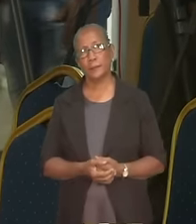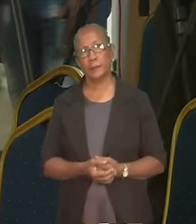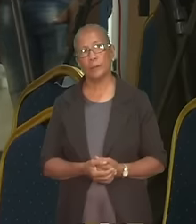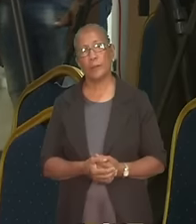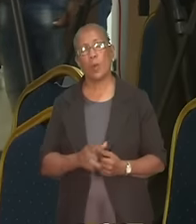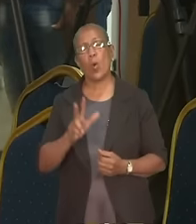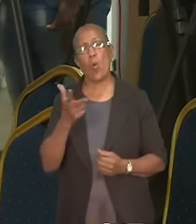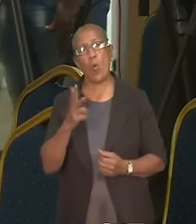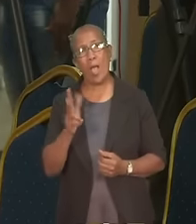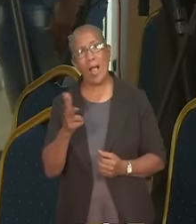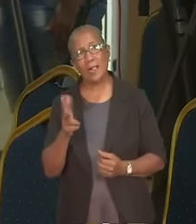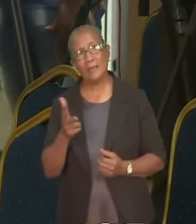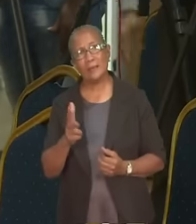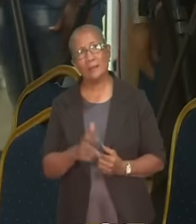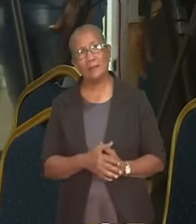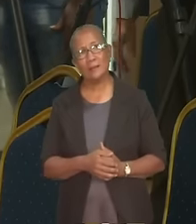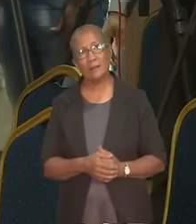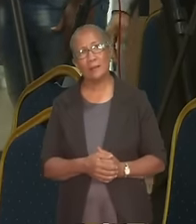Welke